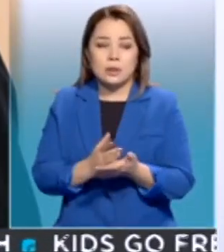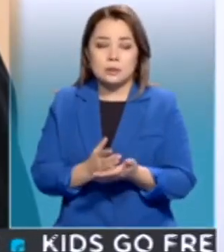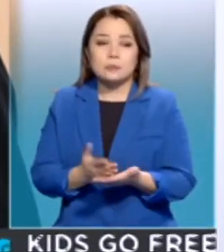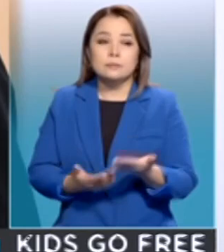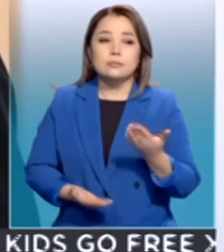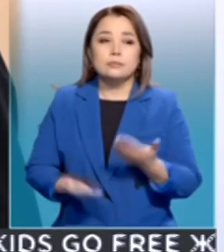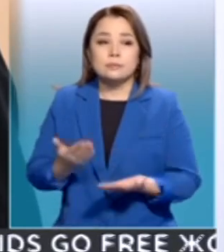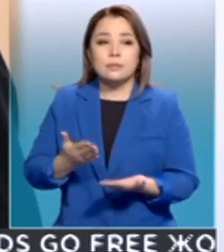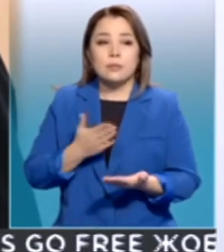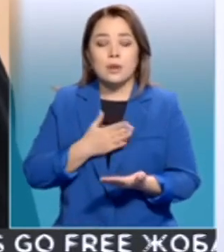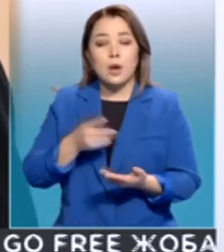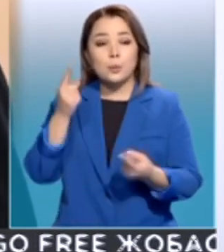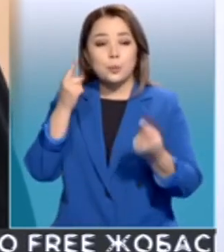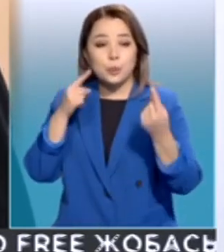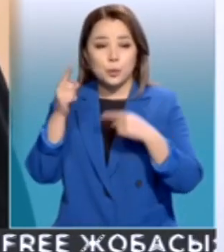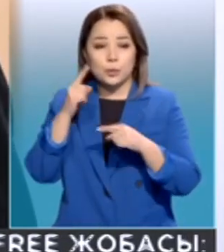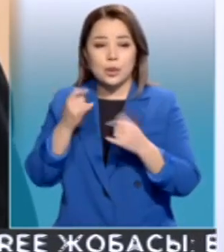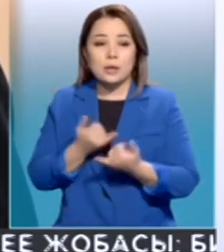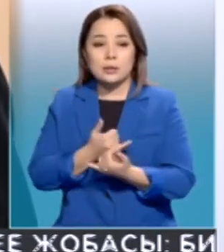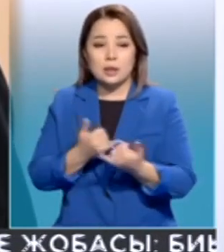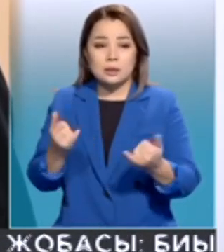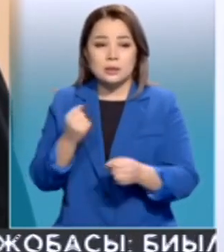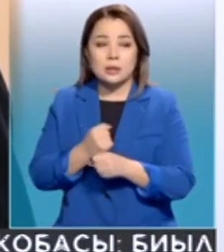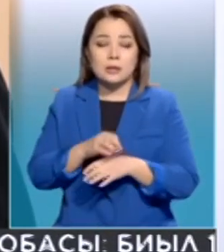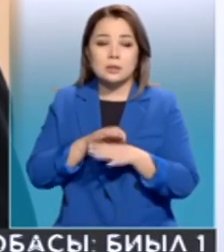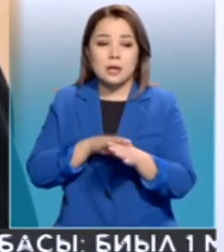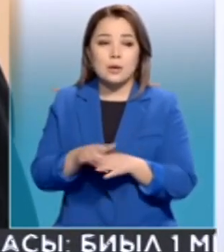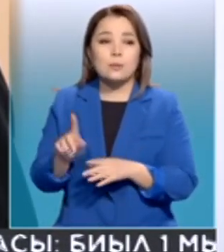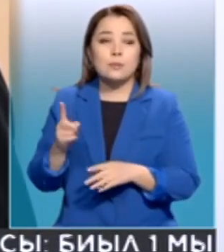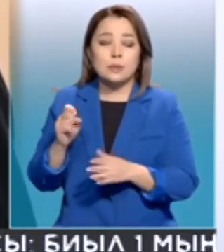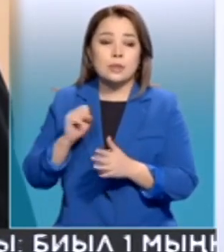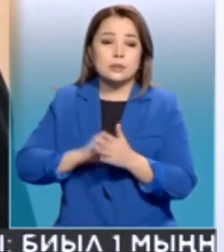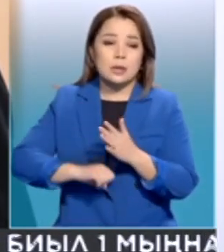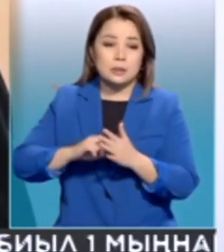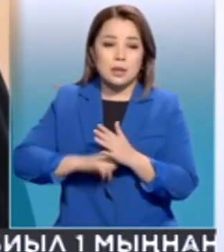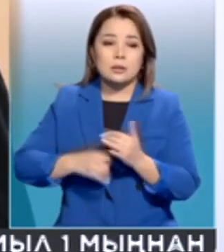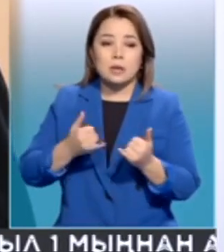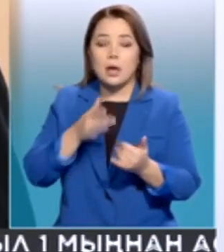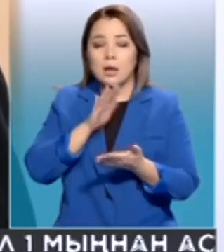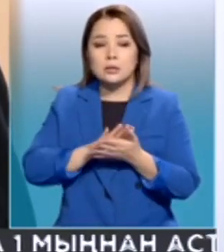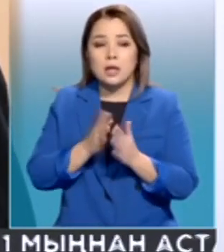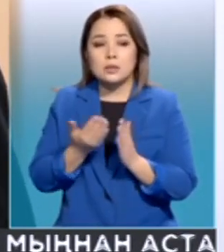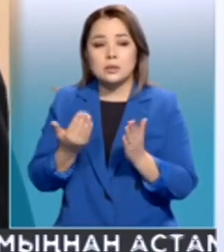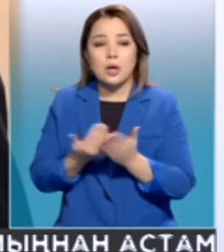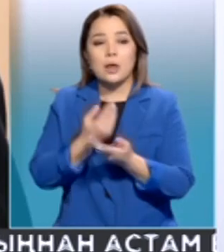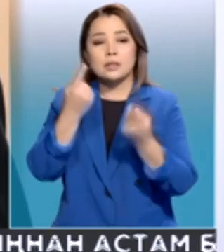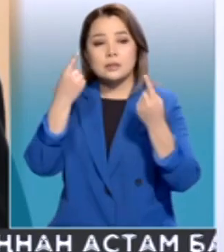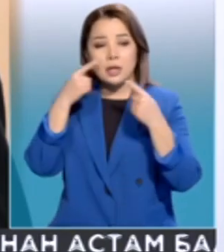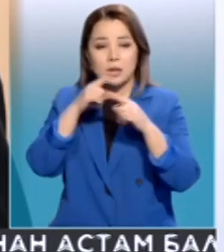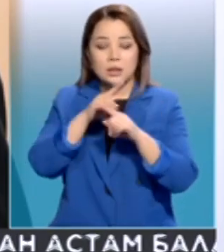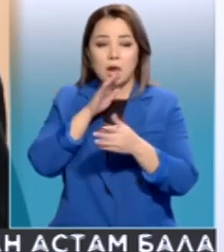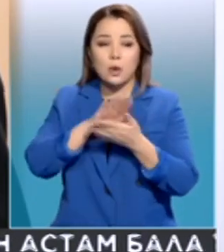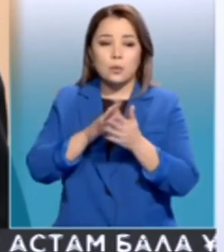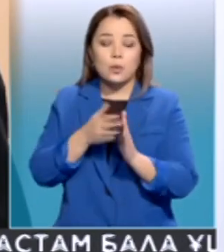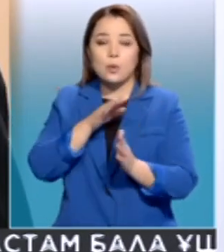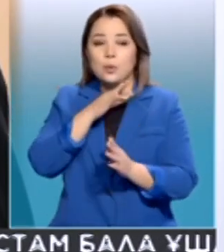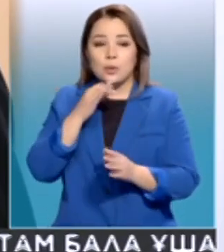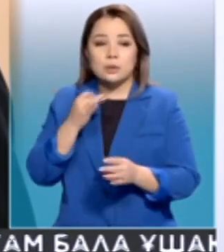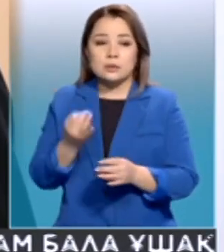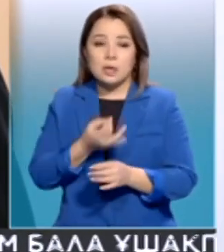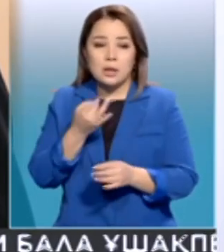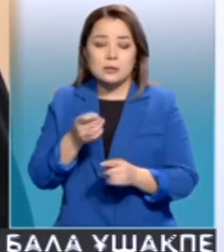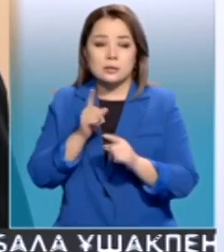Неге жаңағы айтқандай мультипликация ретінде жасадық? Ол себебі қазіргі заманауи технологияға байланысты, заманауи